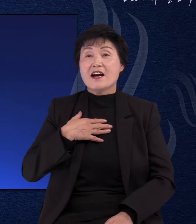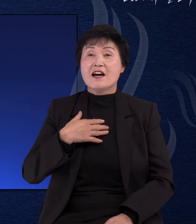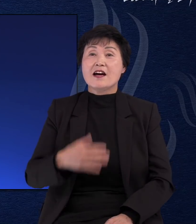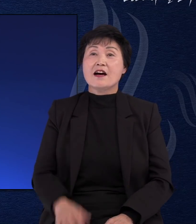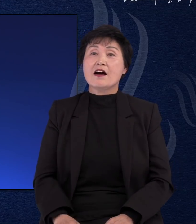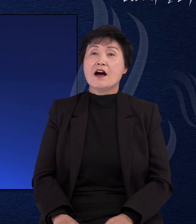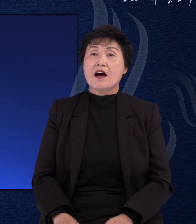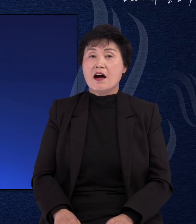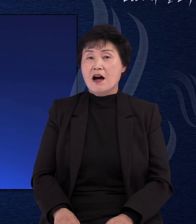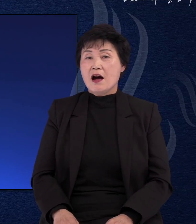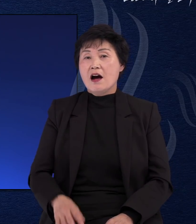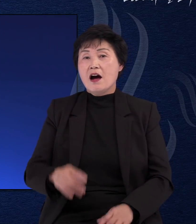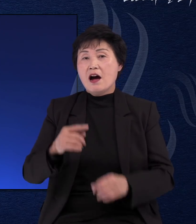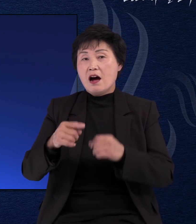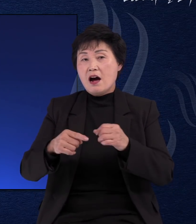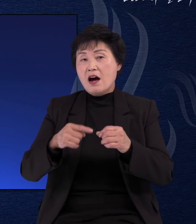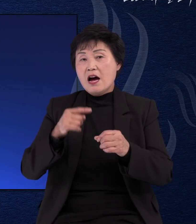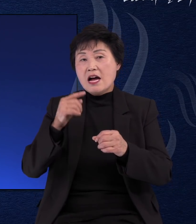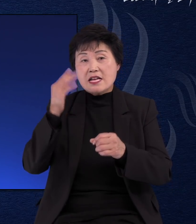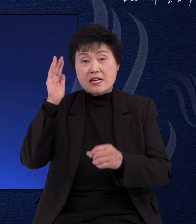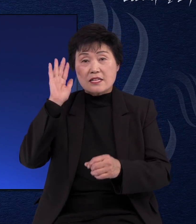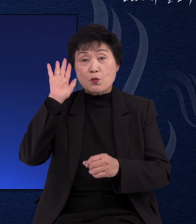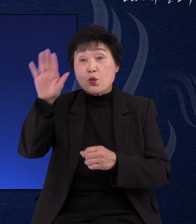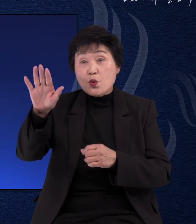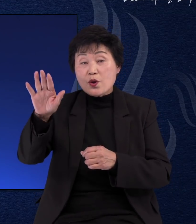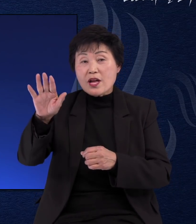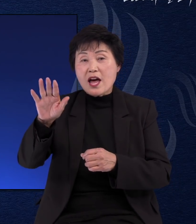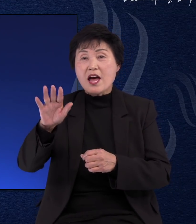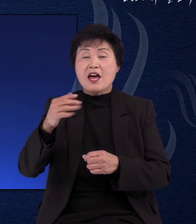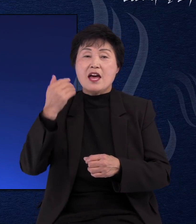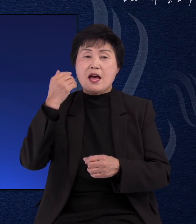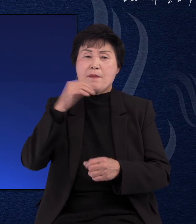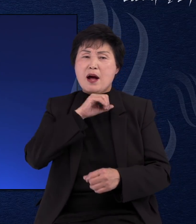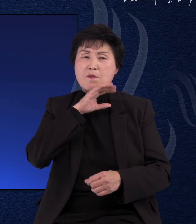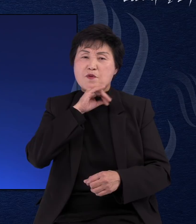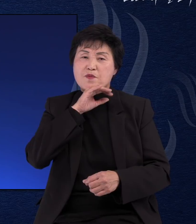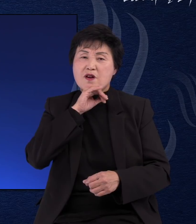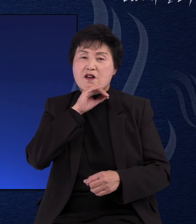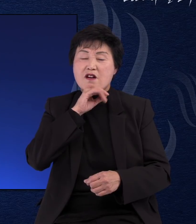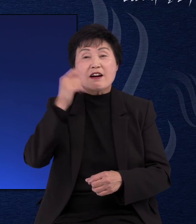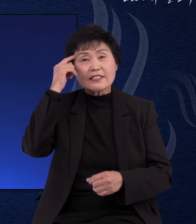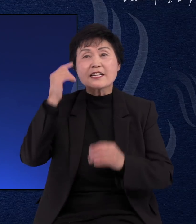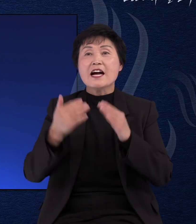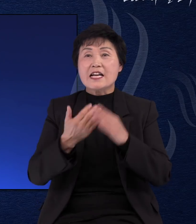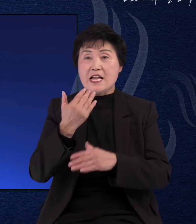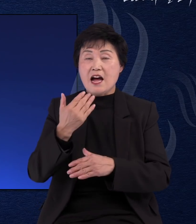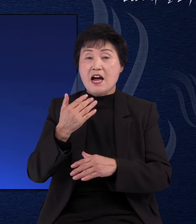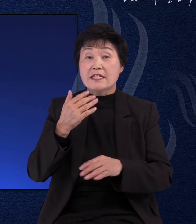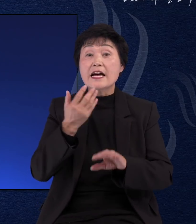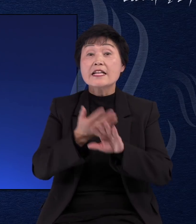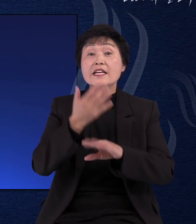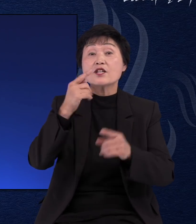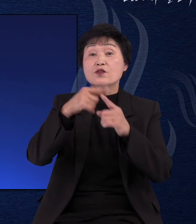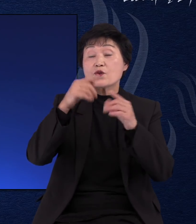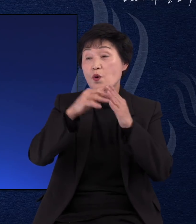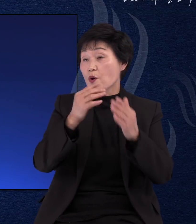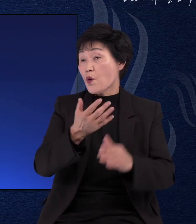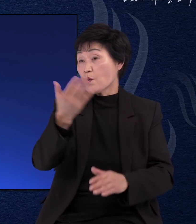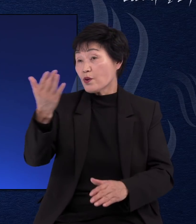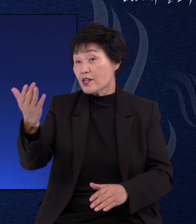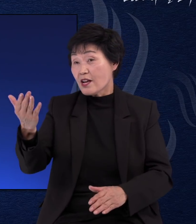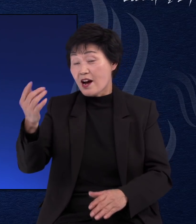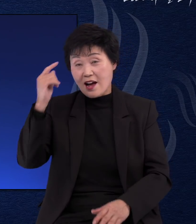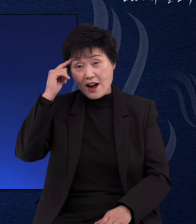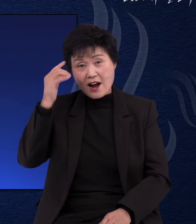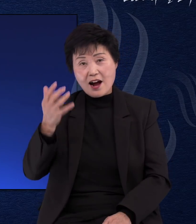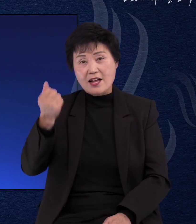했지, 저분은 저런 말 했지 라고 하는데 이제는 제가 간다고 생각하니까 하늘을 날아갈 것 같더라고요. 제가 여기에서